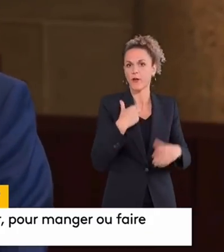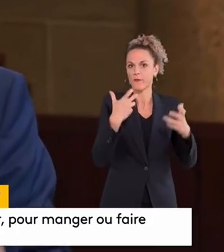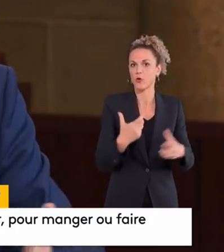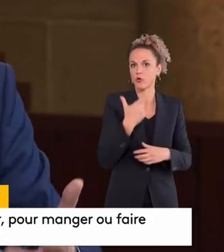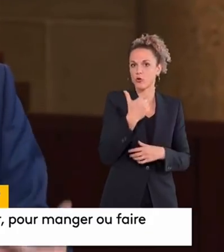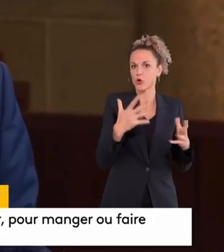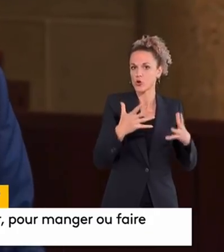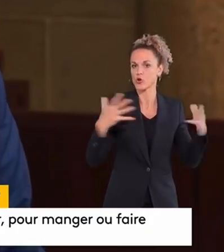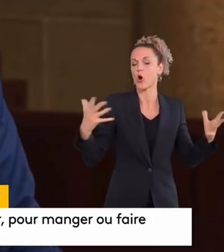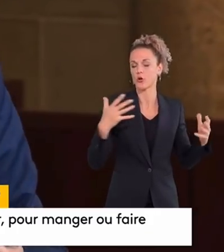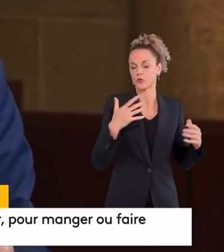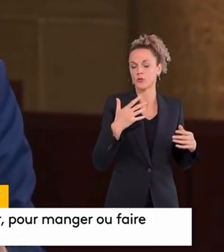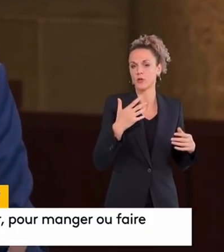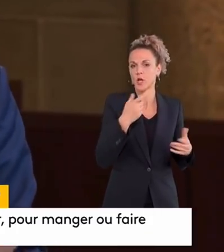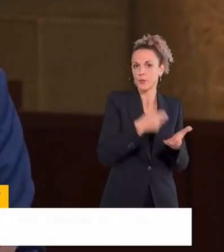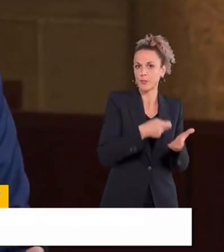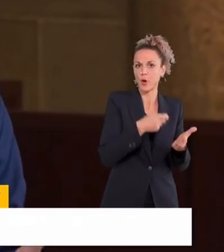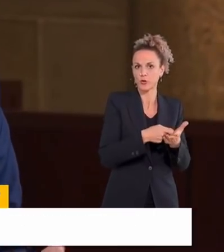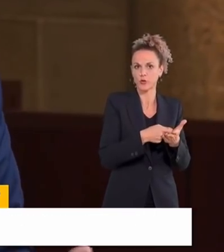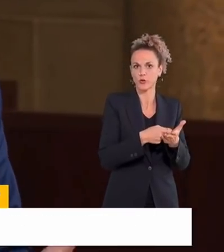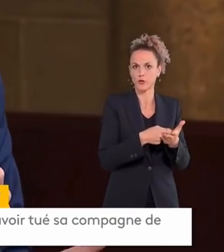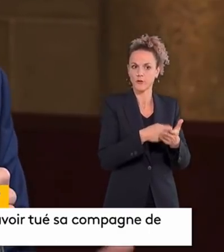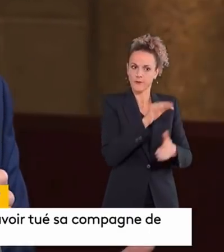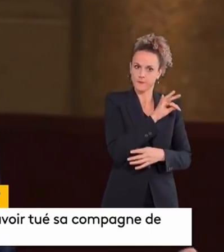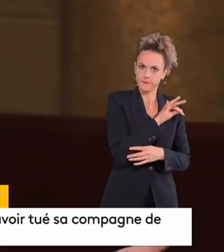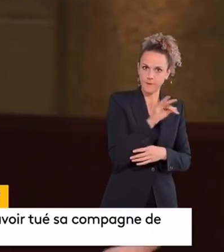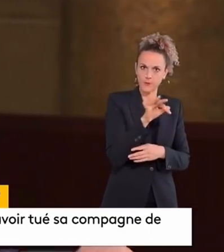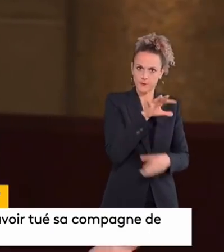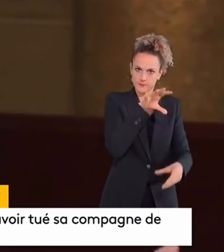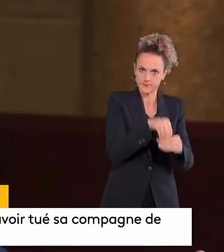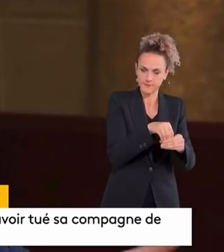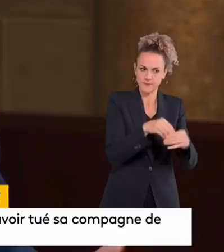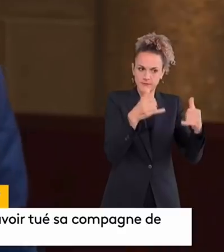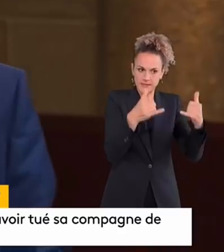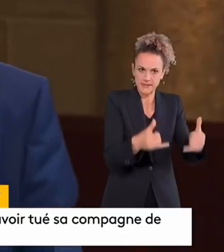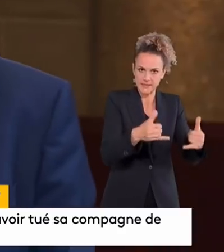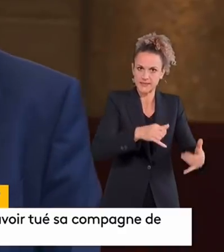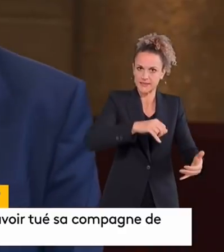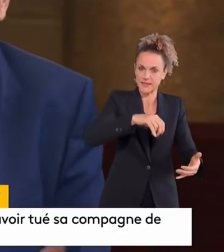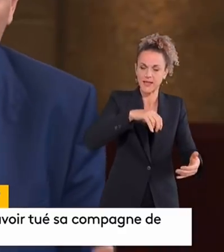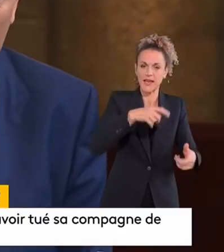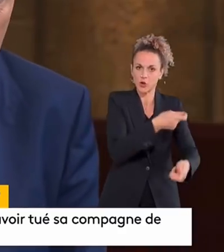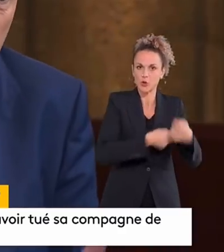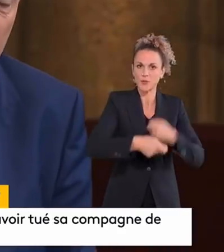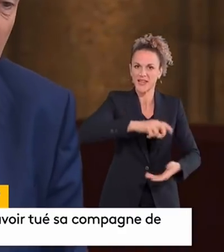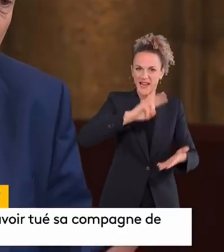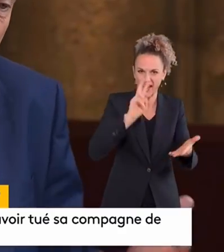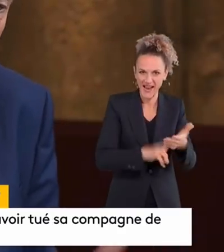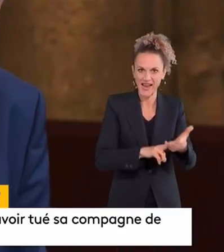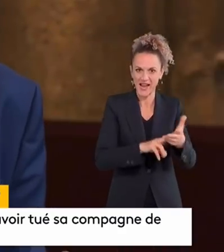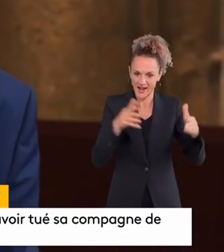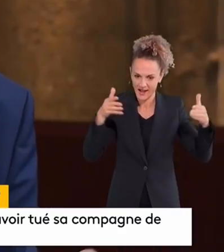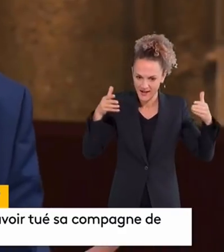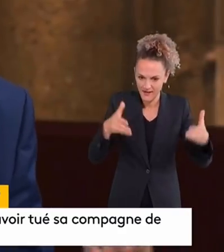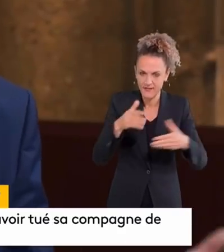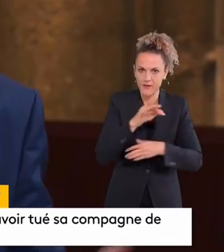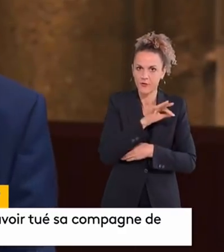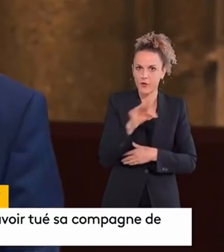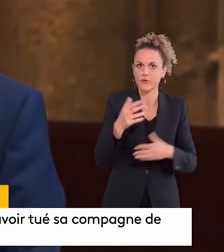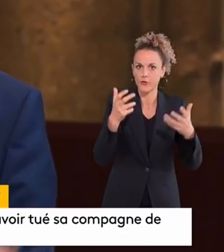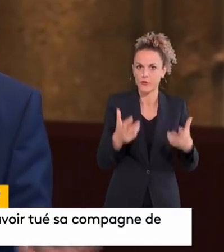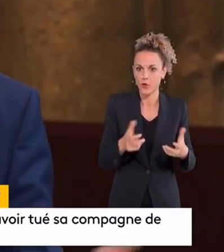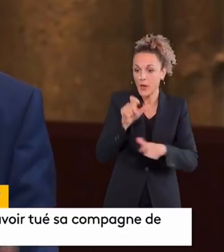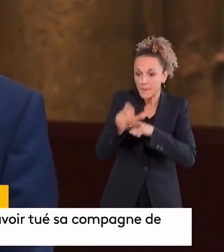banques afin de retrouver la possibilité d'investir dans l'économie réelle et d'avoir des banques qui prêtent à ceux qui en ont